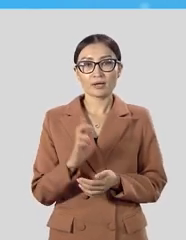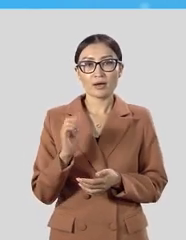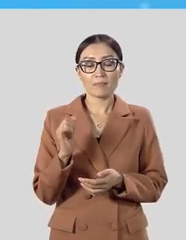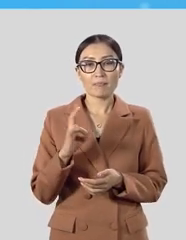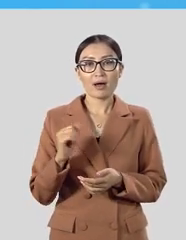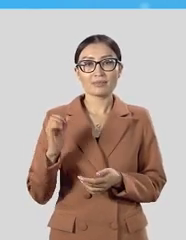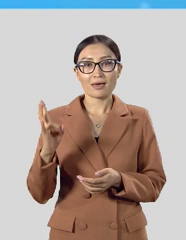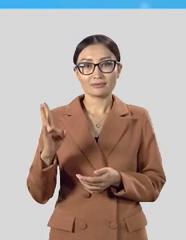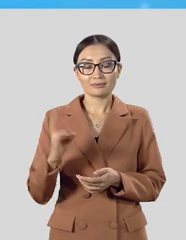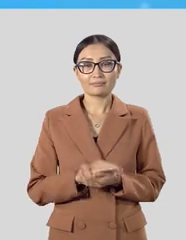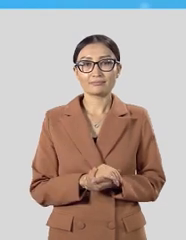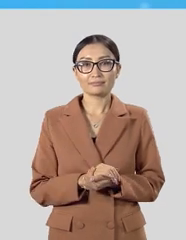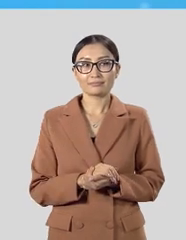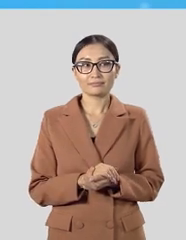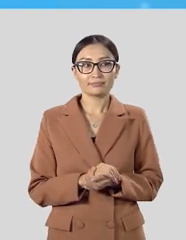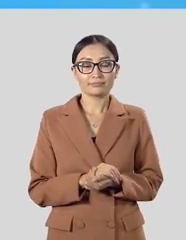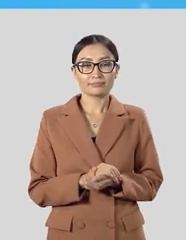Банан в разрезе.